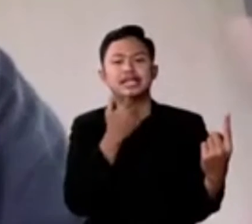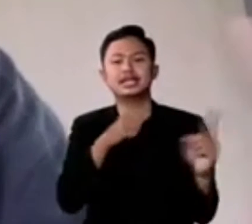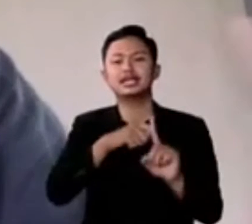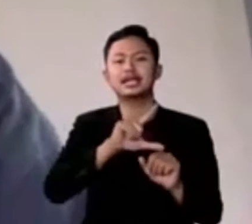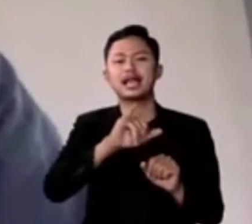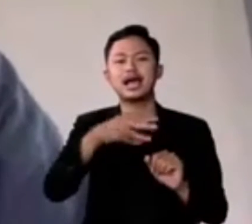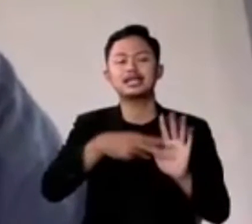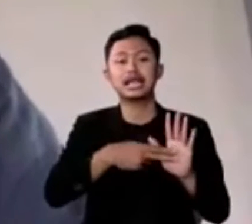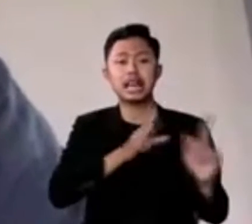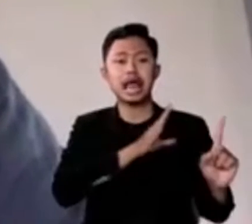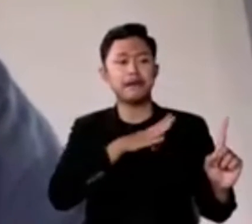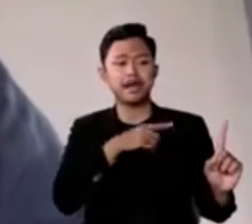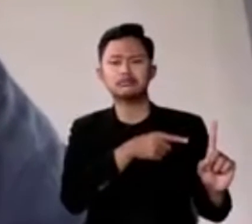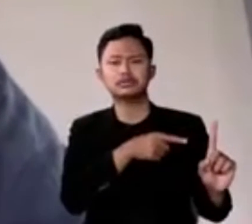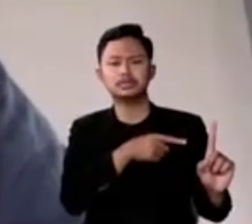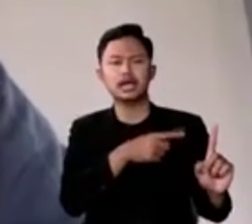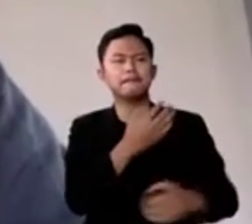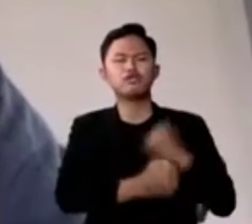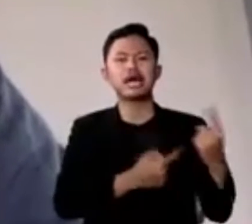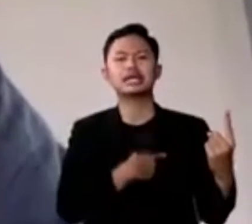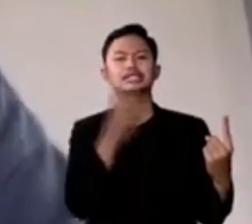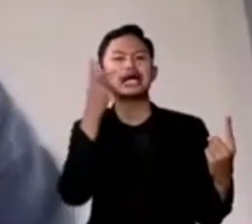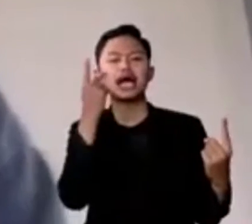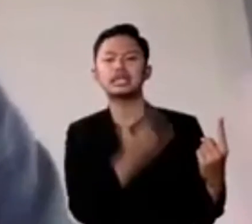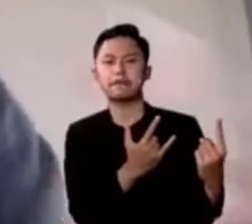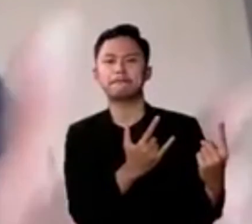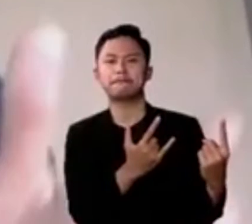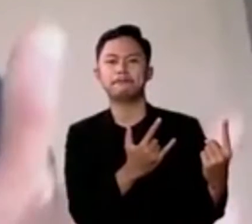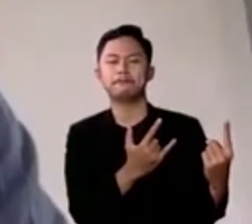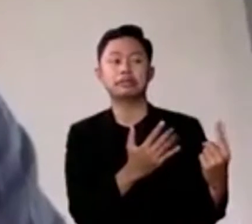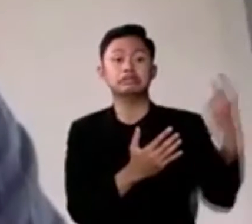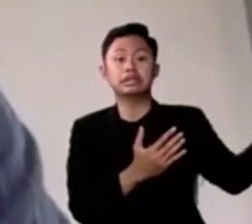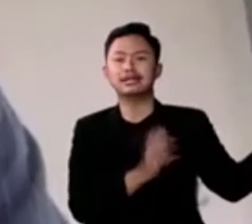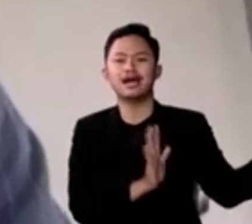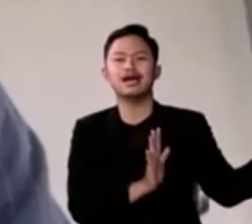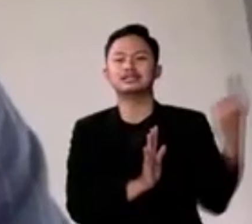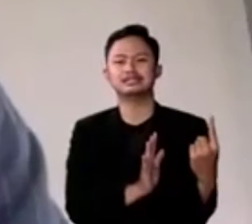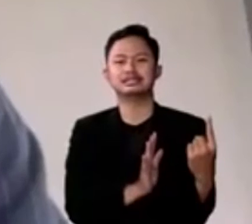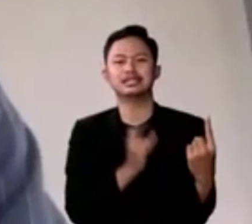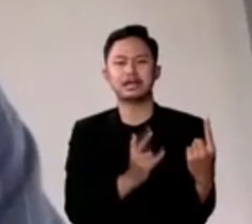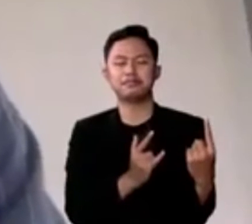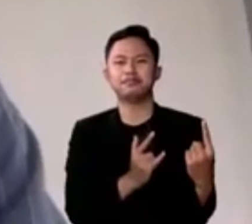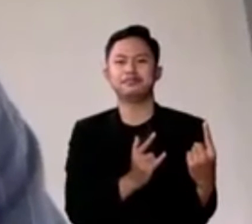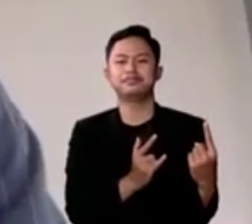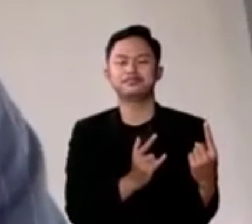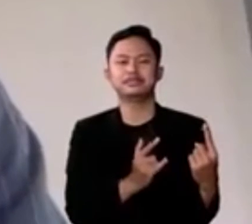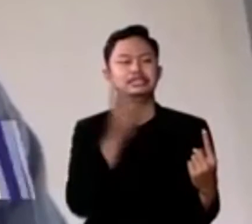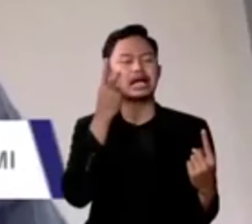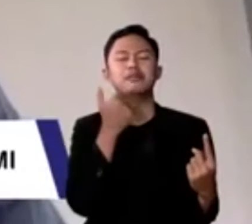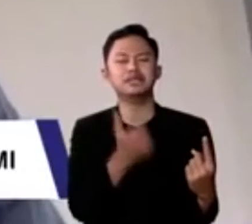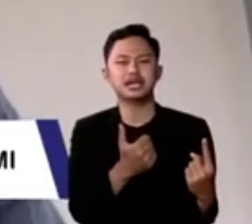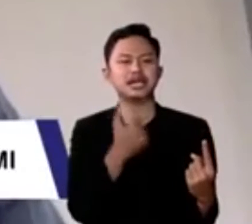akan kita protect dengan dengan mungkin solusi-solusi yang baru yang adaptif dengan tak demi jadi kita bisa menjaga